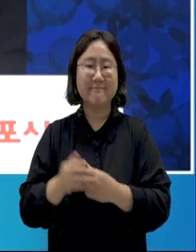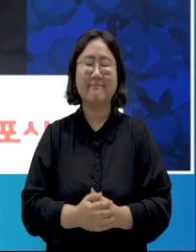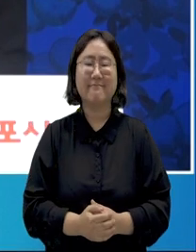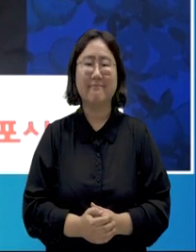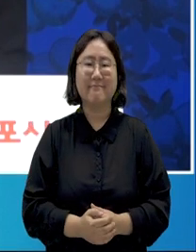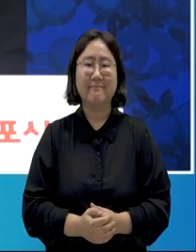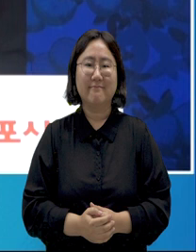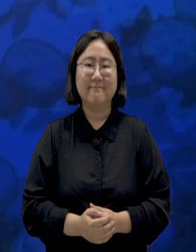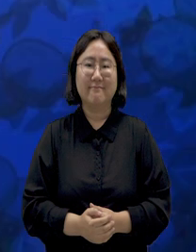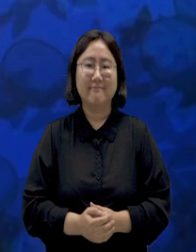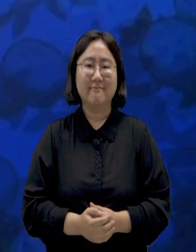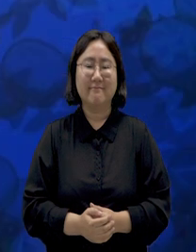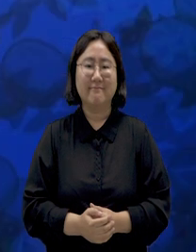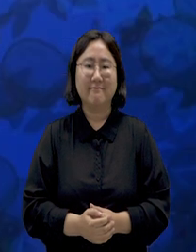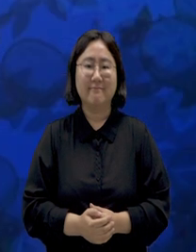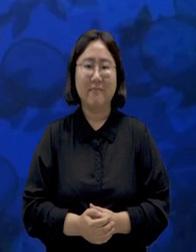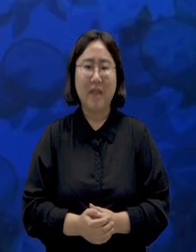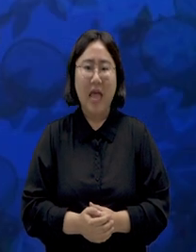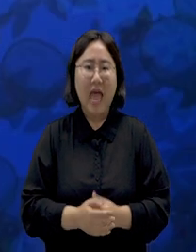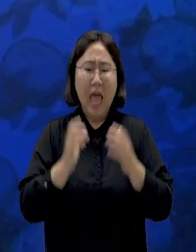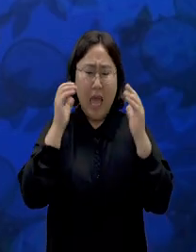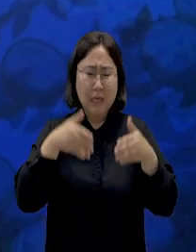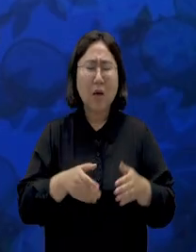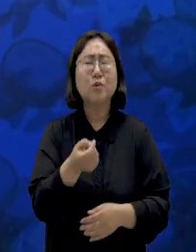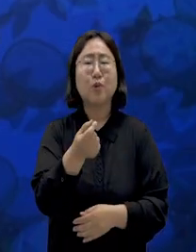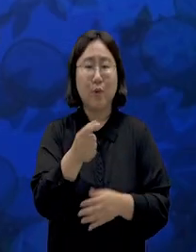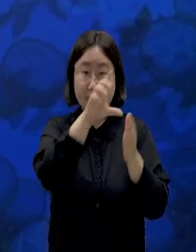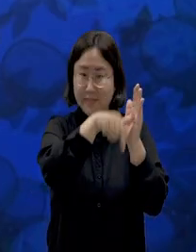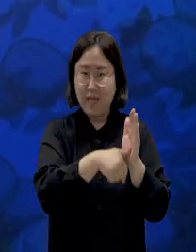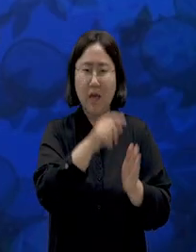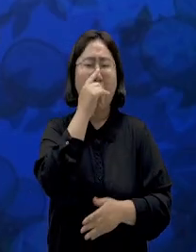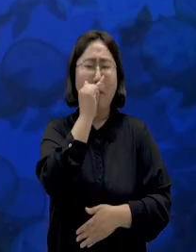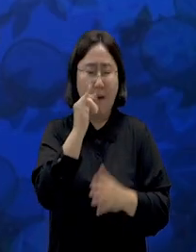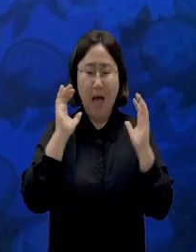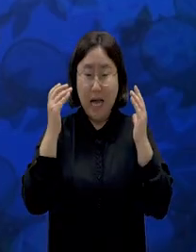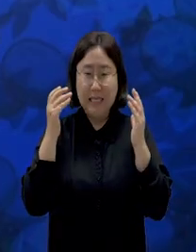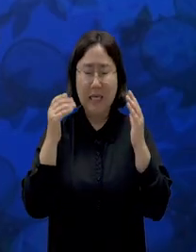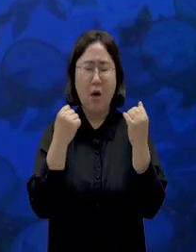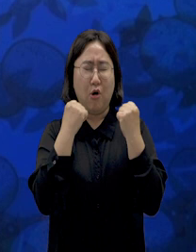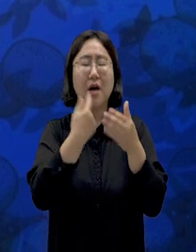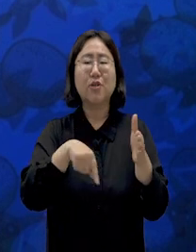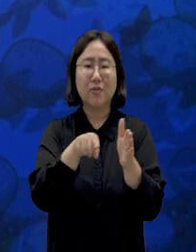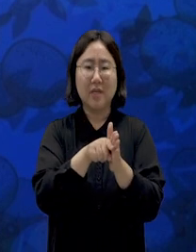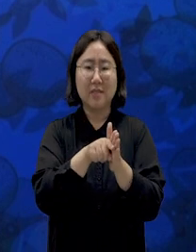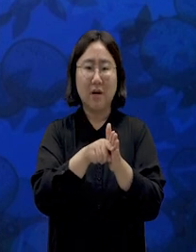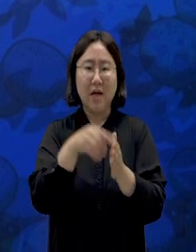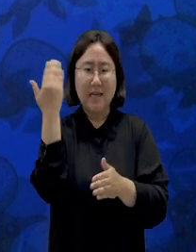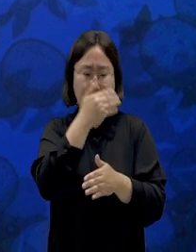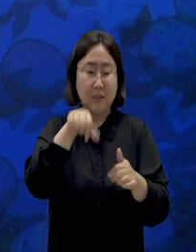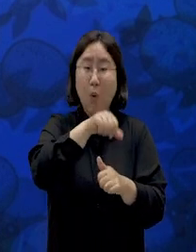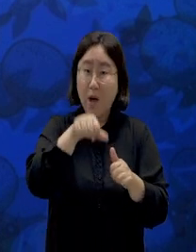전해주시죠. 네, 저출산 시대의 엄마와 아기 모두의 건강을 위해 서귀포시가 친환경